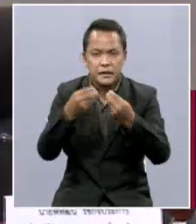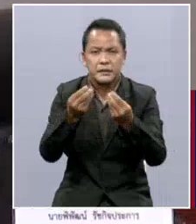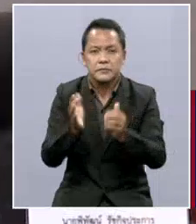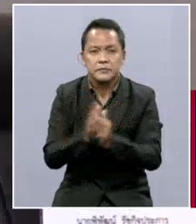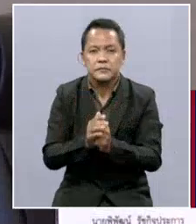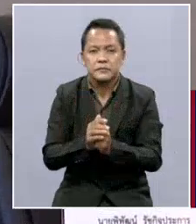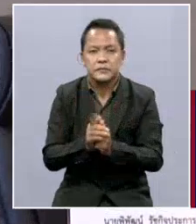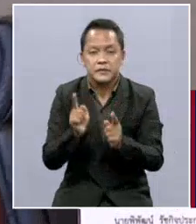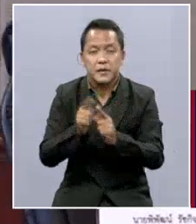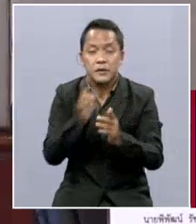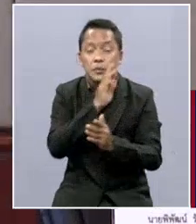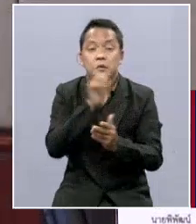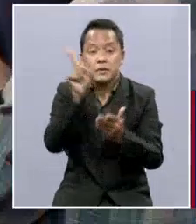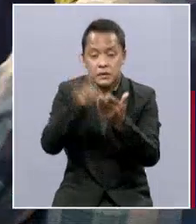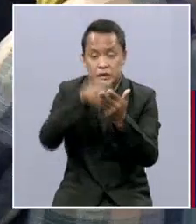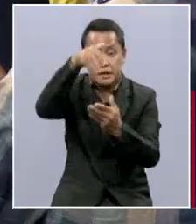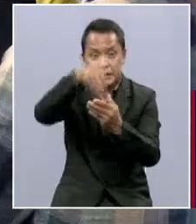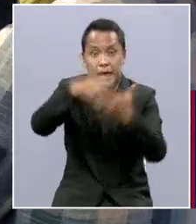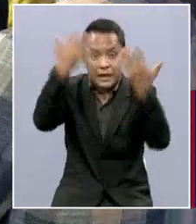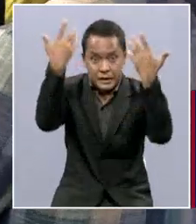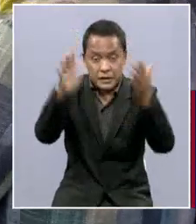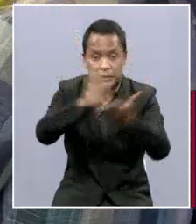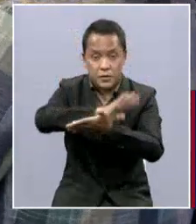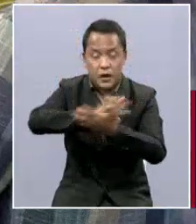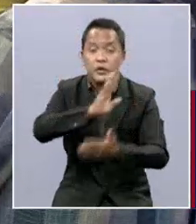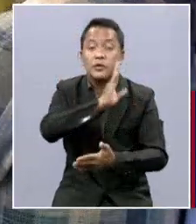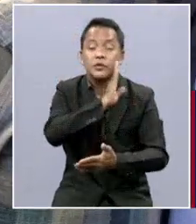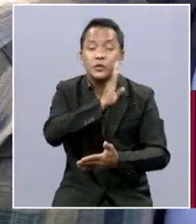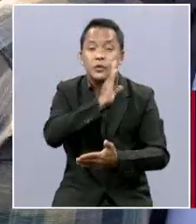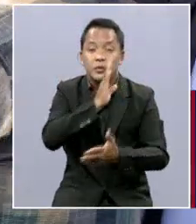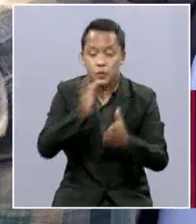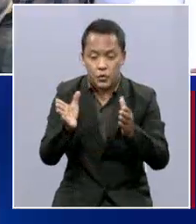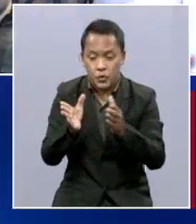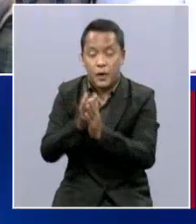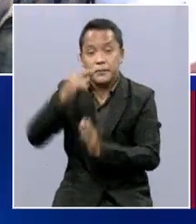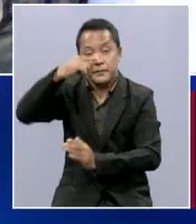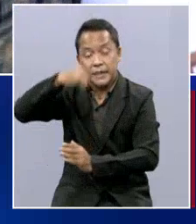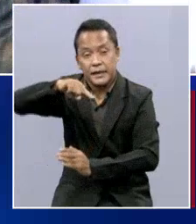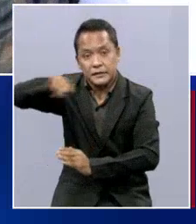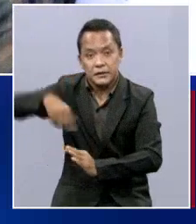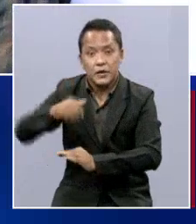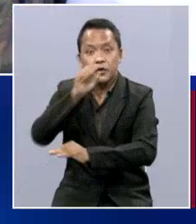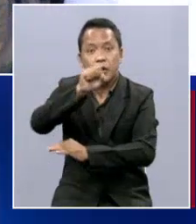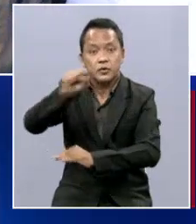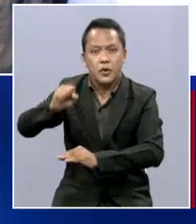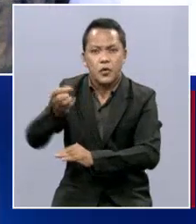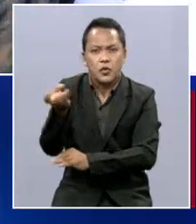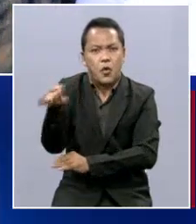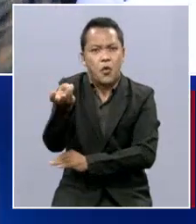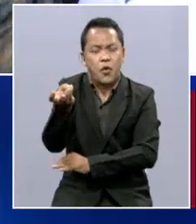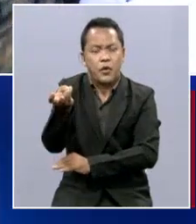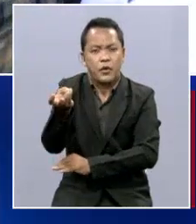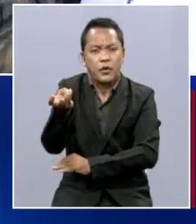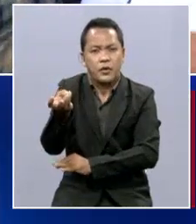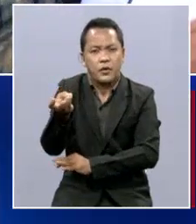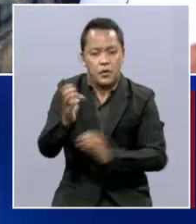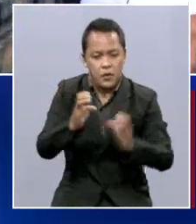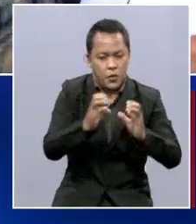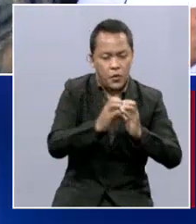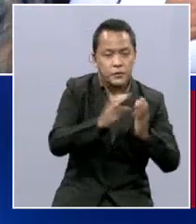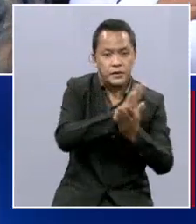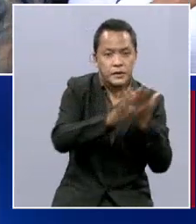ของเอ่อหลังจากเลือกตั้งเนี่ยนะคะแล้วถ้าเกิดว่ารวมไทยช่างชาติเนี่ยเขาได้สสน้อยกว่าภูมิใจไทยอันนี้